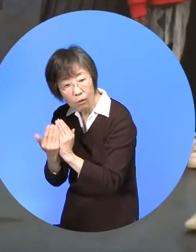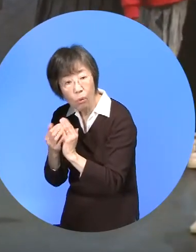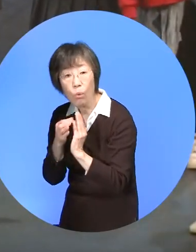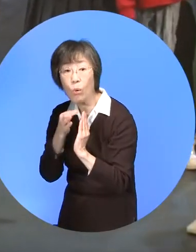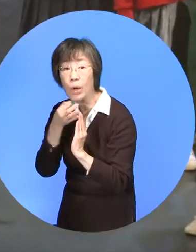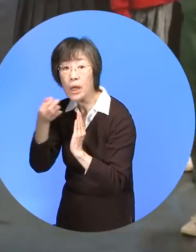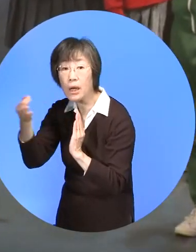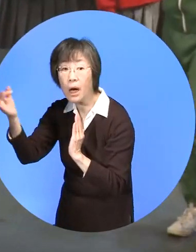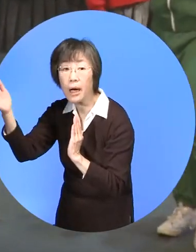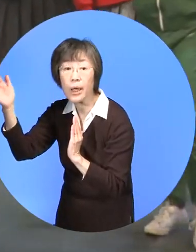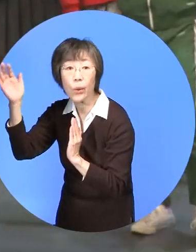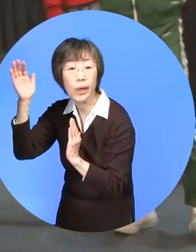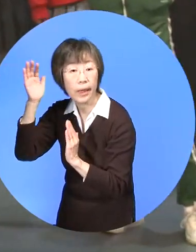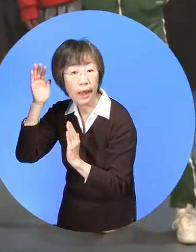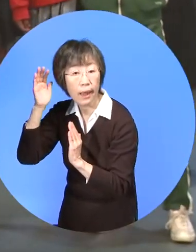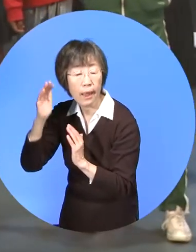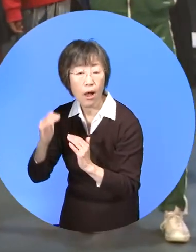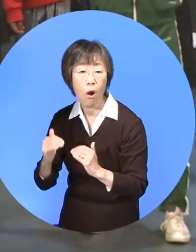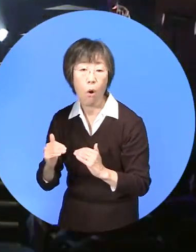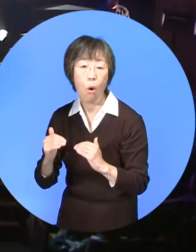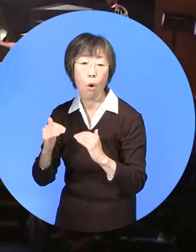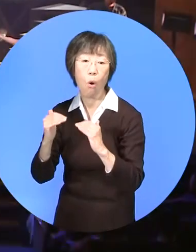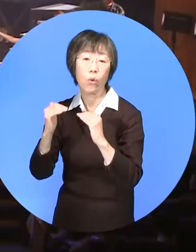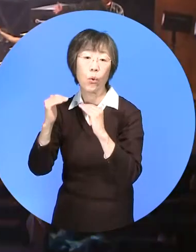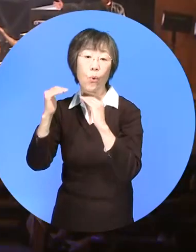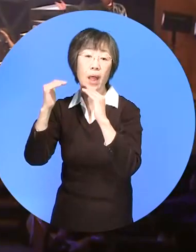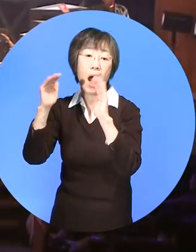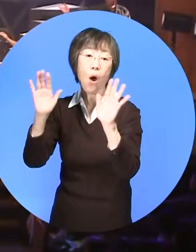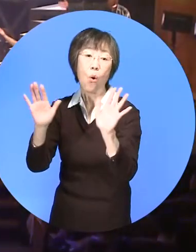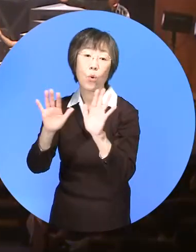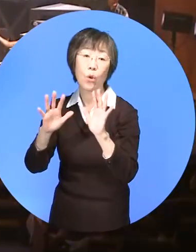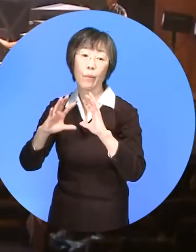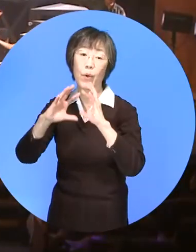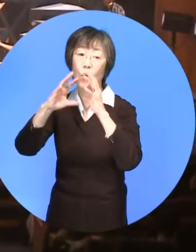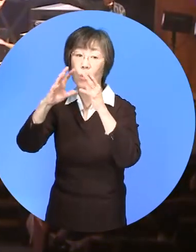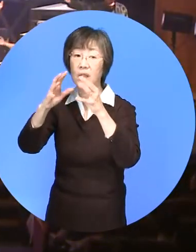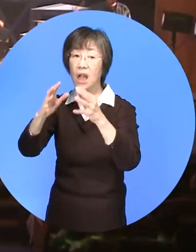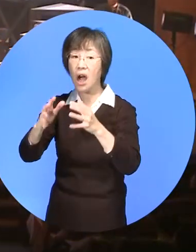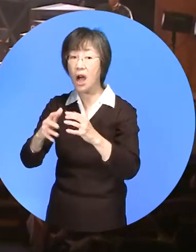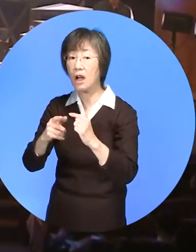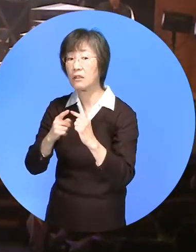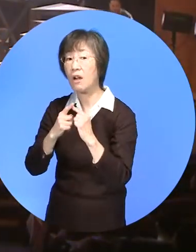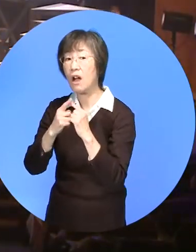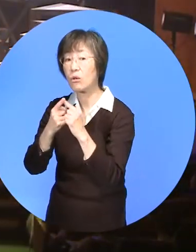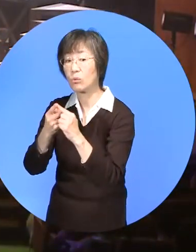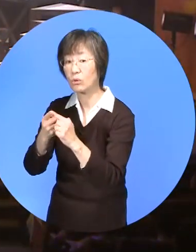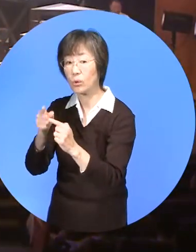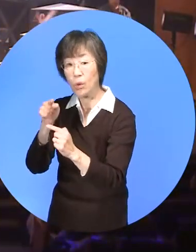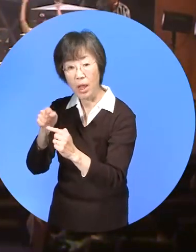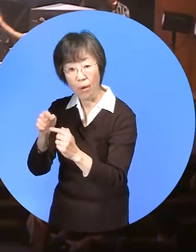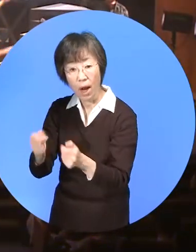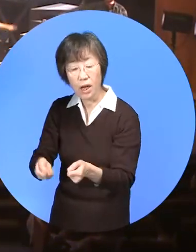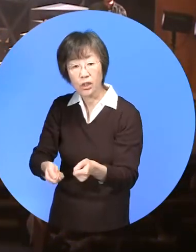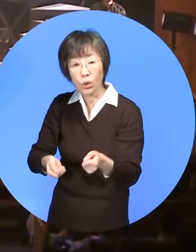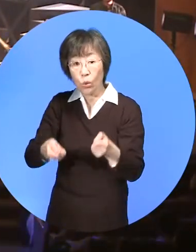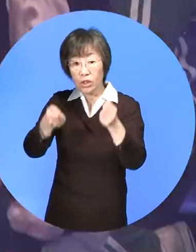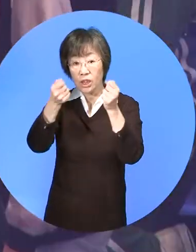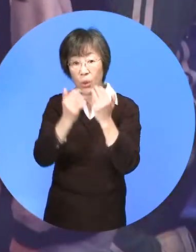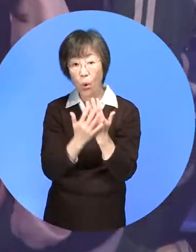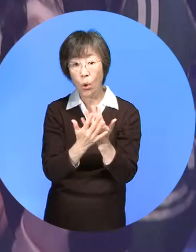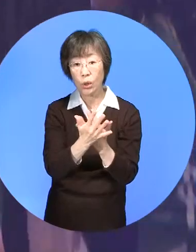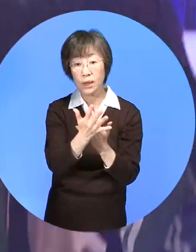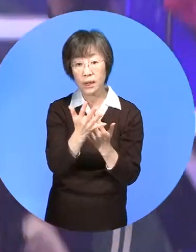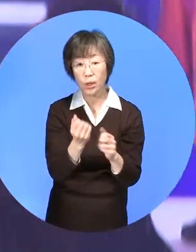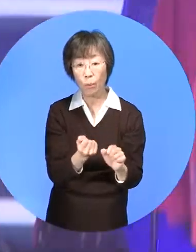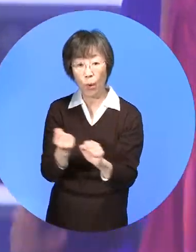声に導かれて大人子どもの世界に迷い込みます。しかしそれは卒業式のボイコットを聞きつけ